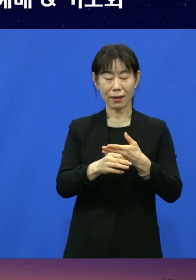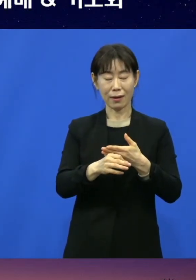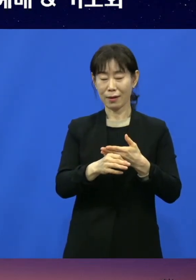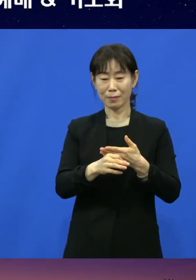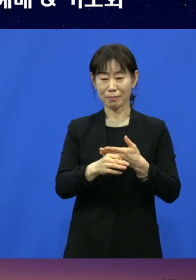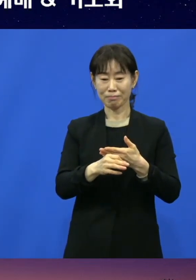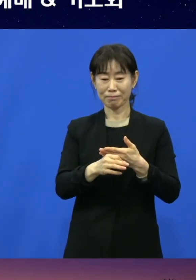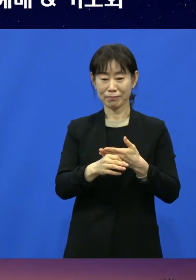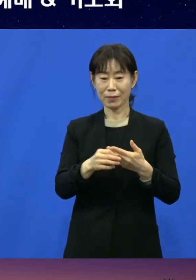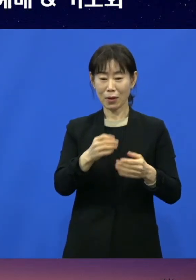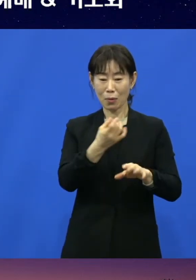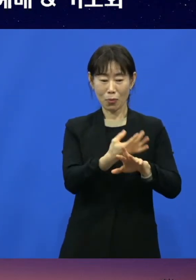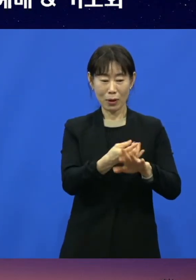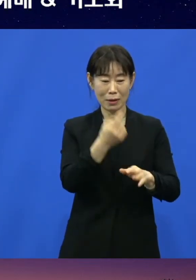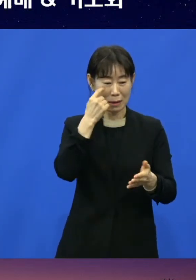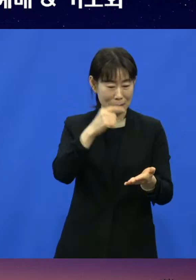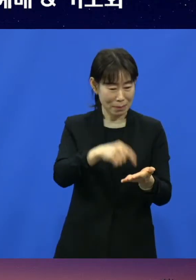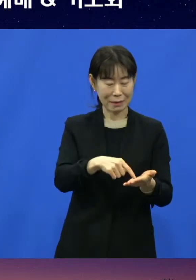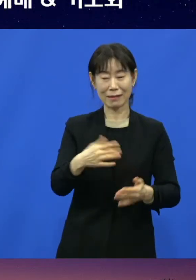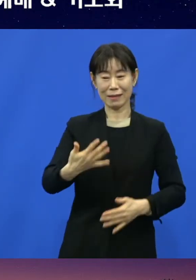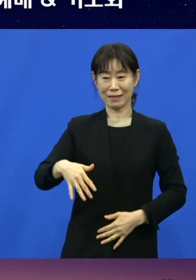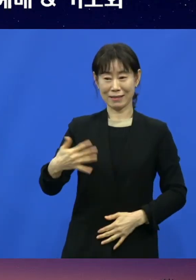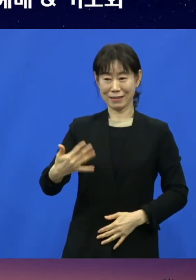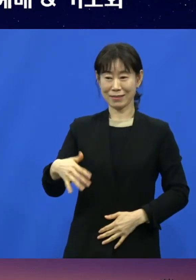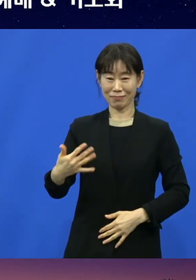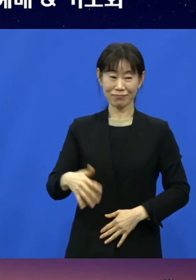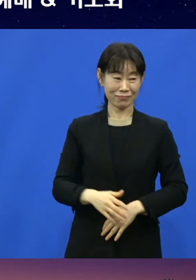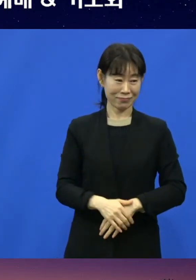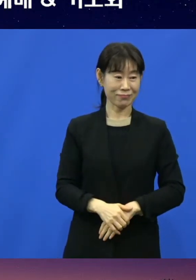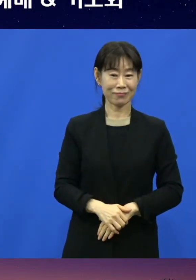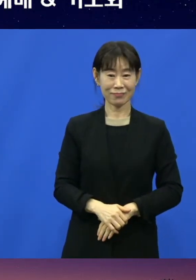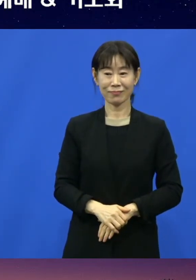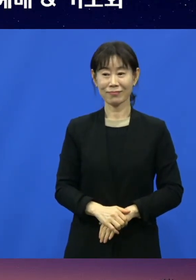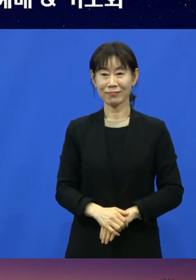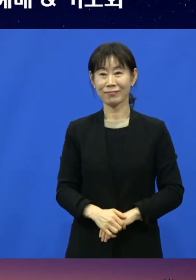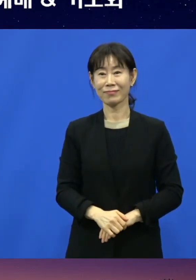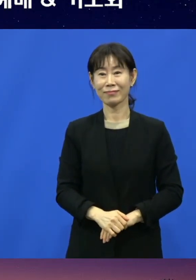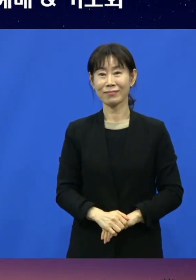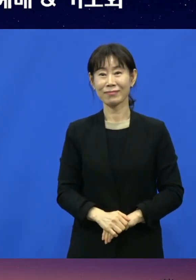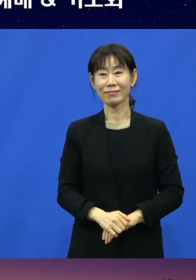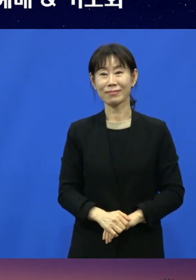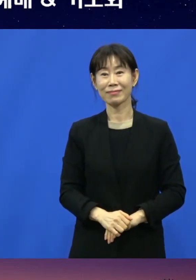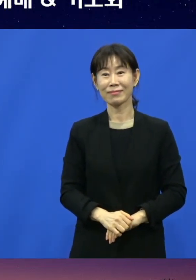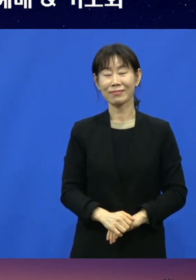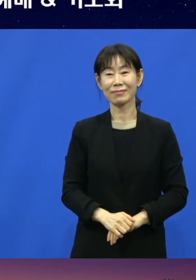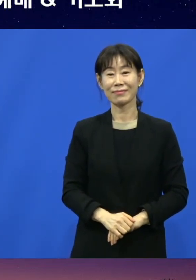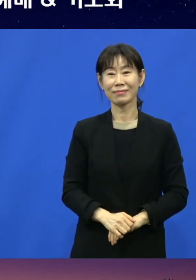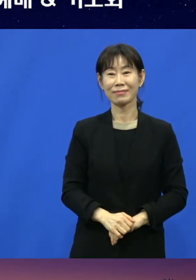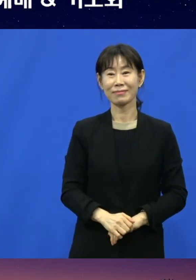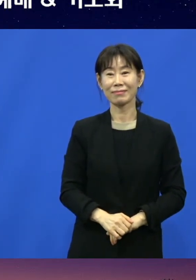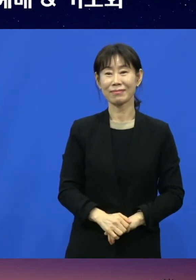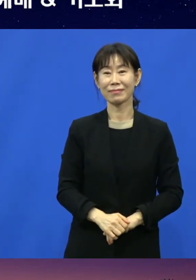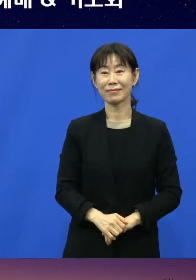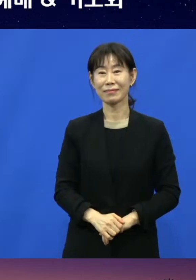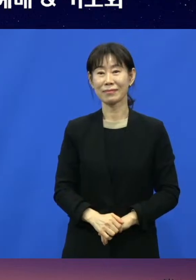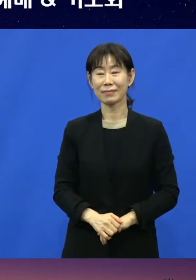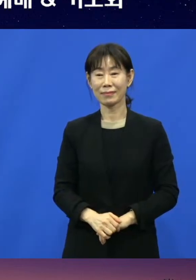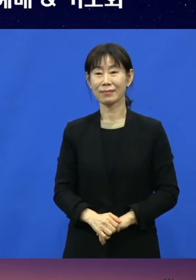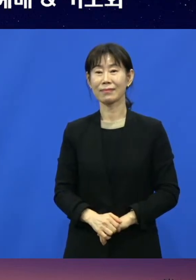여러분, 부활을 발견한 사람에게 일어난 정상이 있습니다. 이건 이전과 전혀 다른